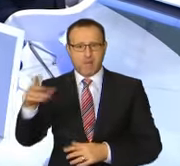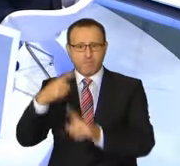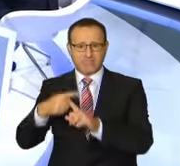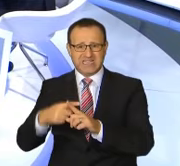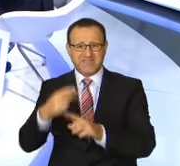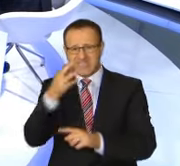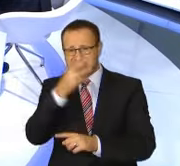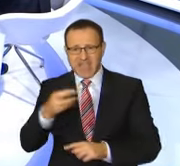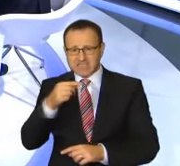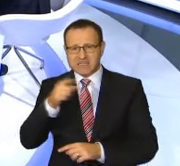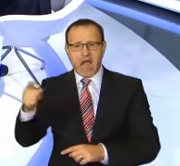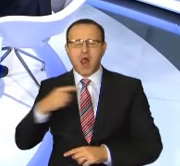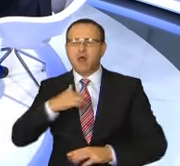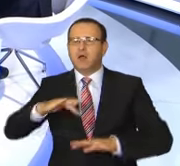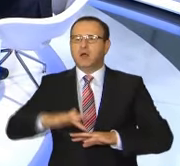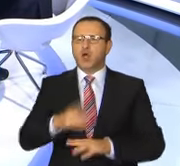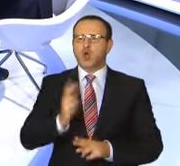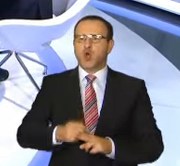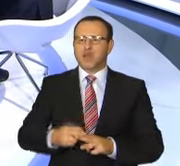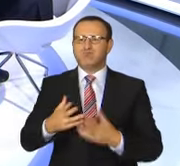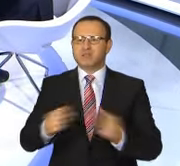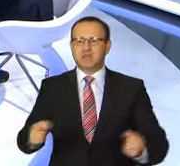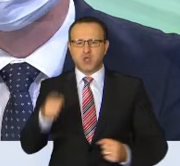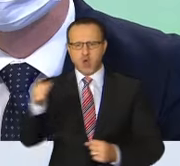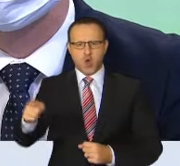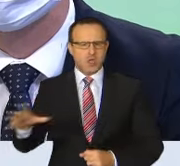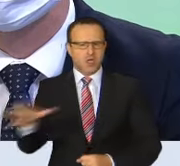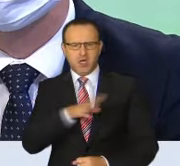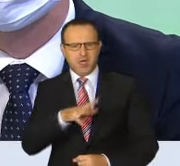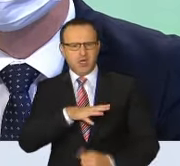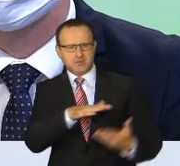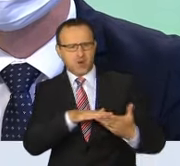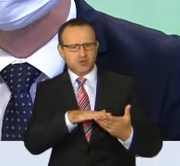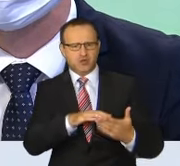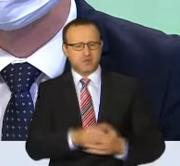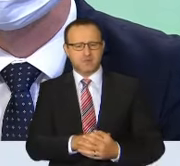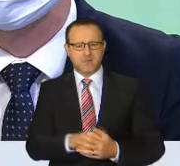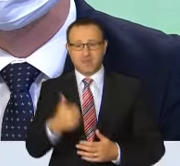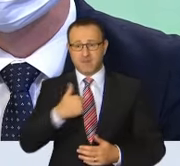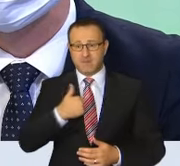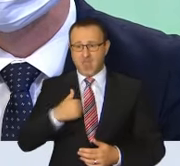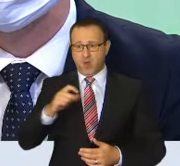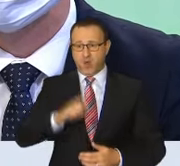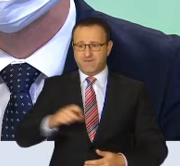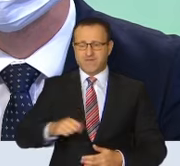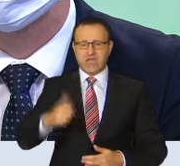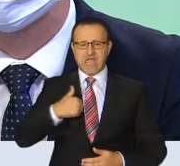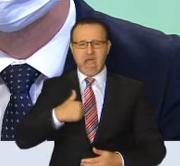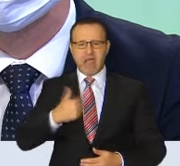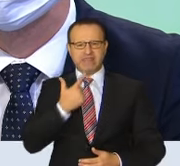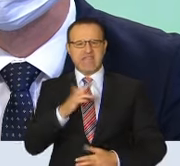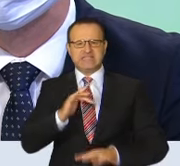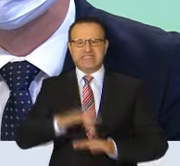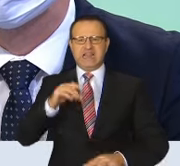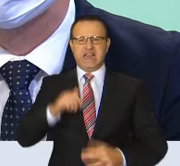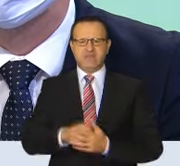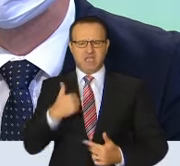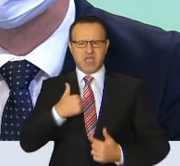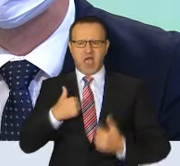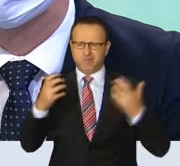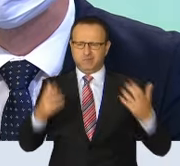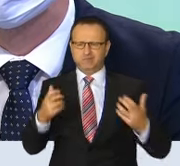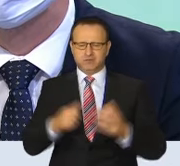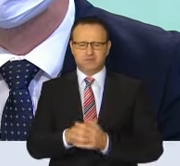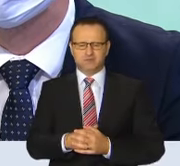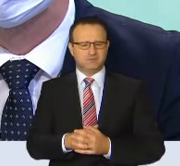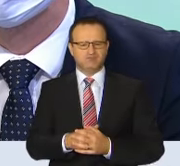spoločnosť. A mňa nemôžete obviňovať z toho, že som necitlivý alebo že nevnímam problémy možno s chorými ľuďmi, pretože môj otec zomrel na